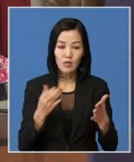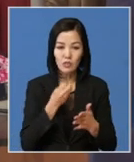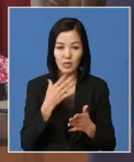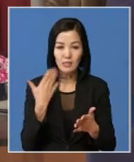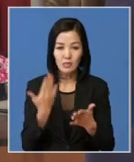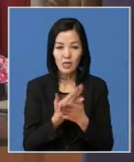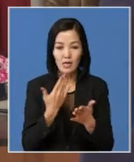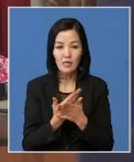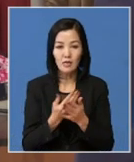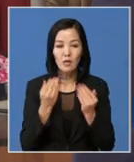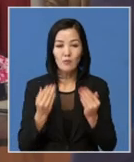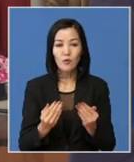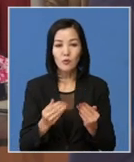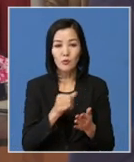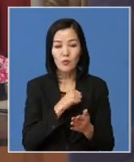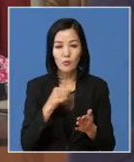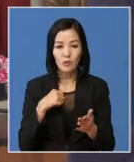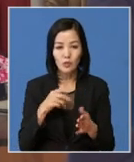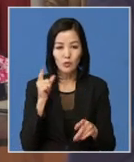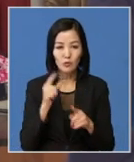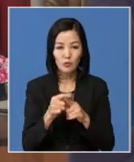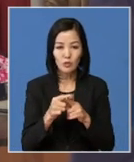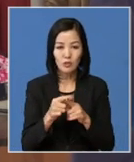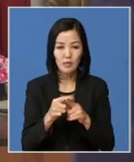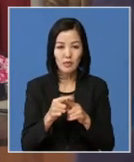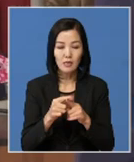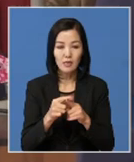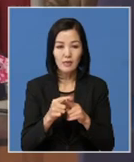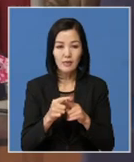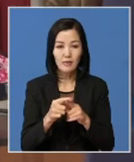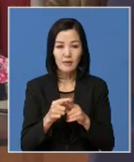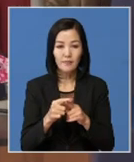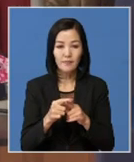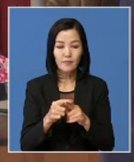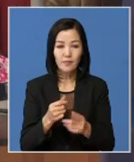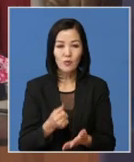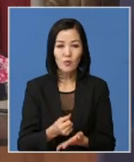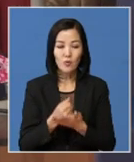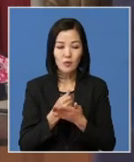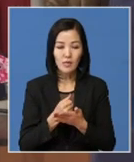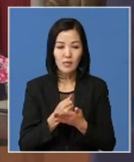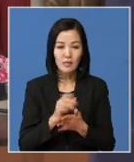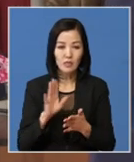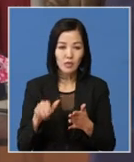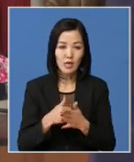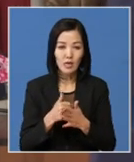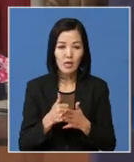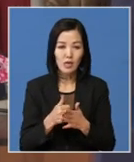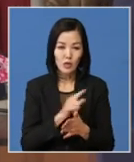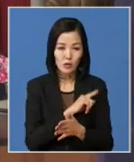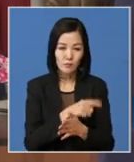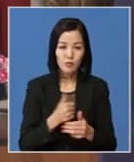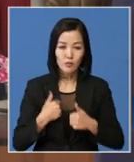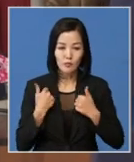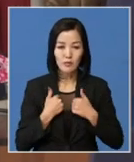қуаныша келгізіп, міне бүгін өздерінің сөздерінде сол елдің басының қолдауын қолдайтын және де жаңа жігерменен жұмыс істейтінін білдіріп